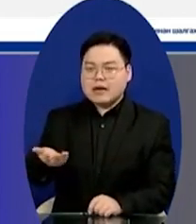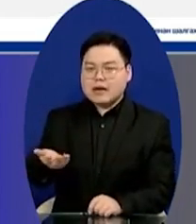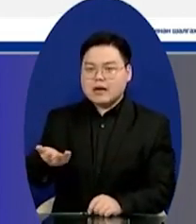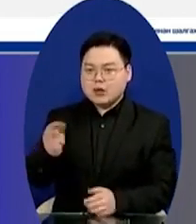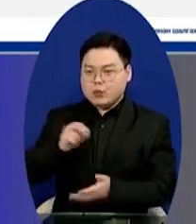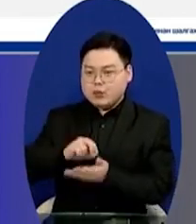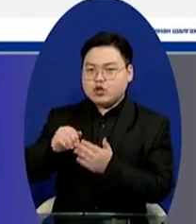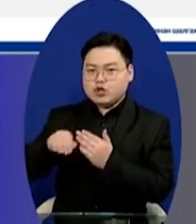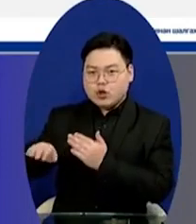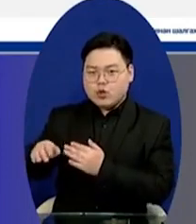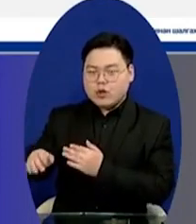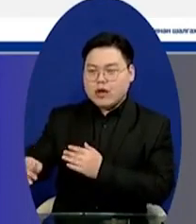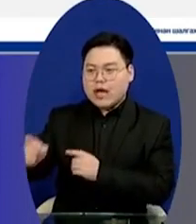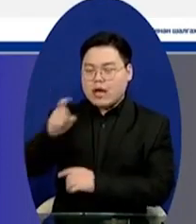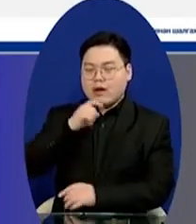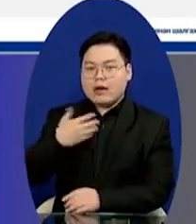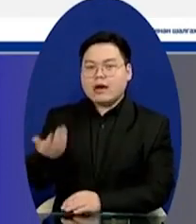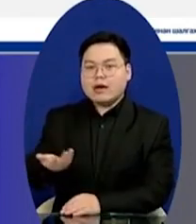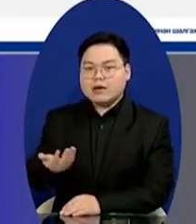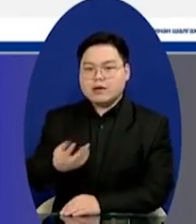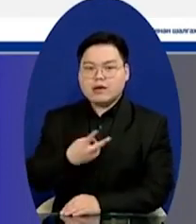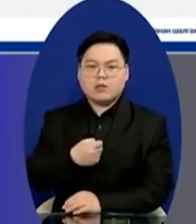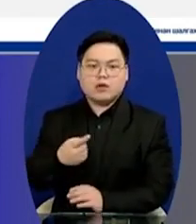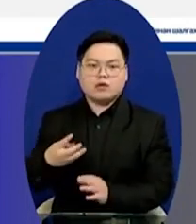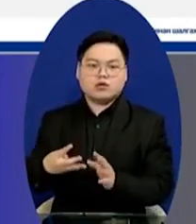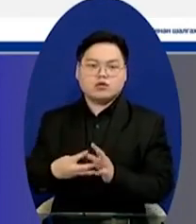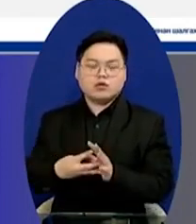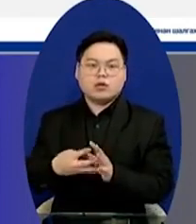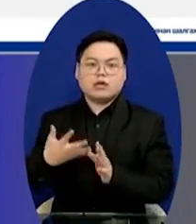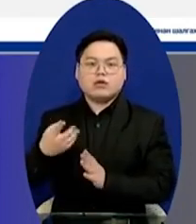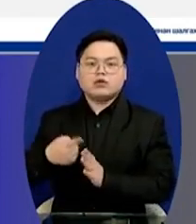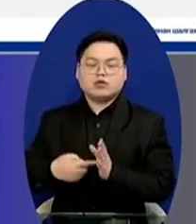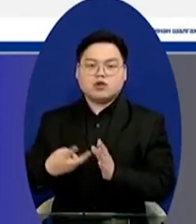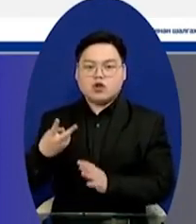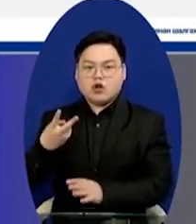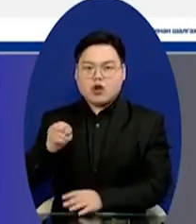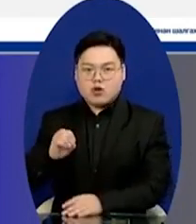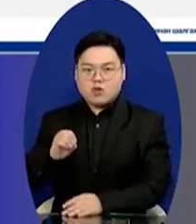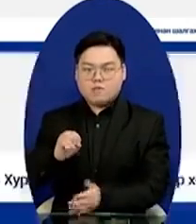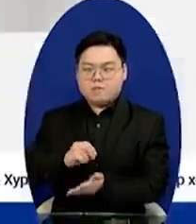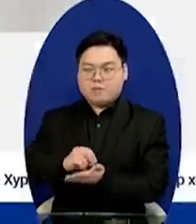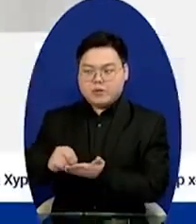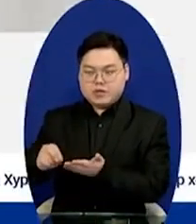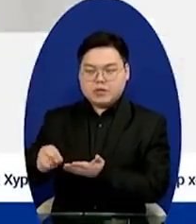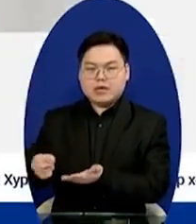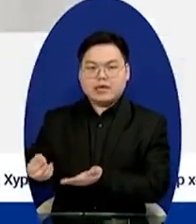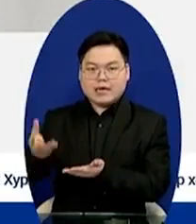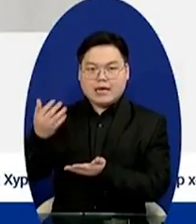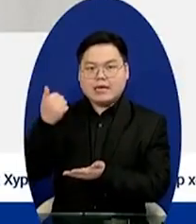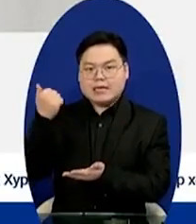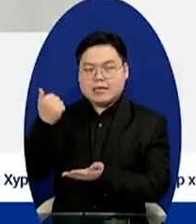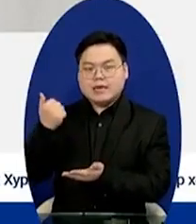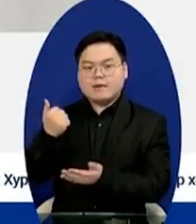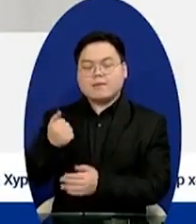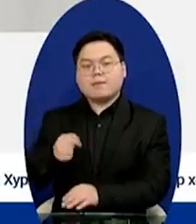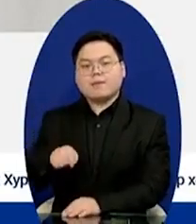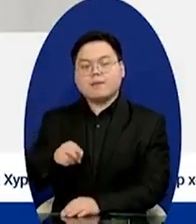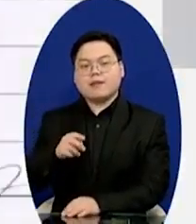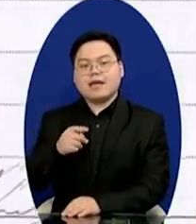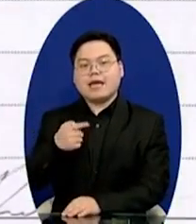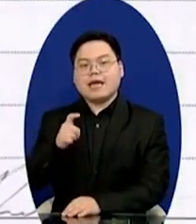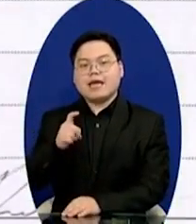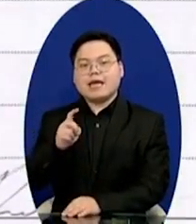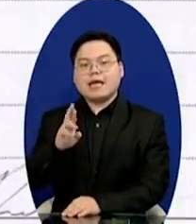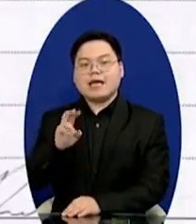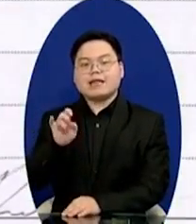эргээс нь үтсэн. 19 оны 5 сарын 20-нд ийм цохолттой бичиг гарсан. За тэгээ хяналтын картыг томруулах